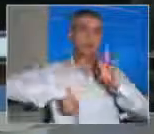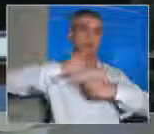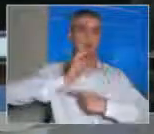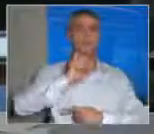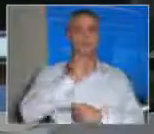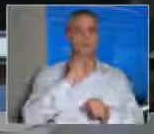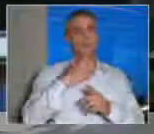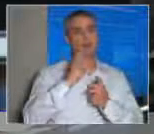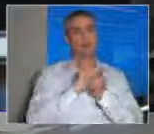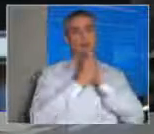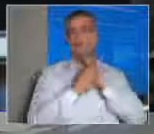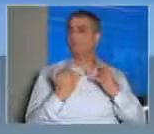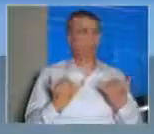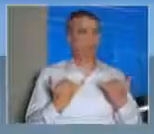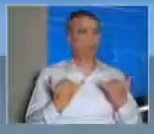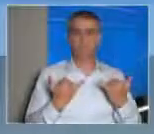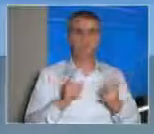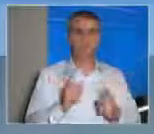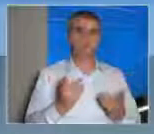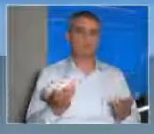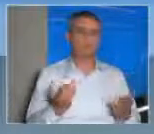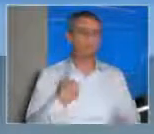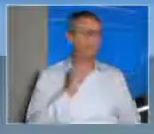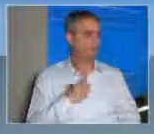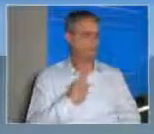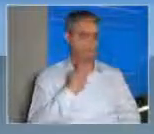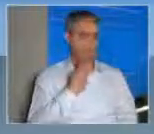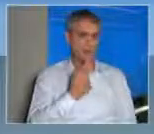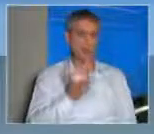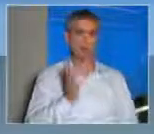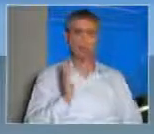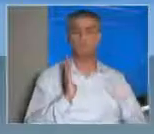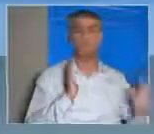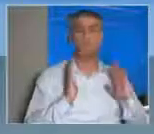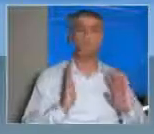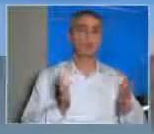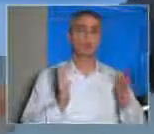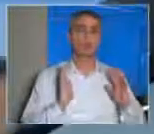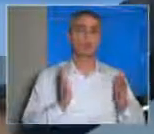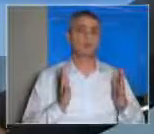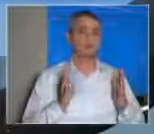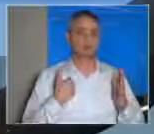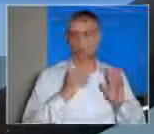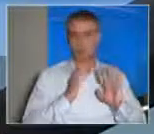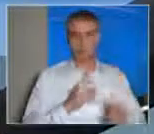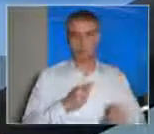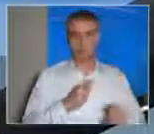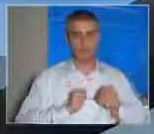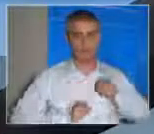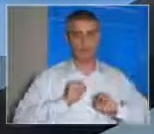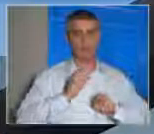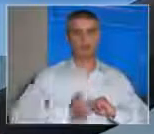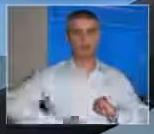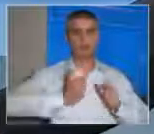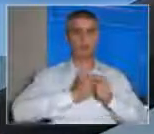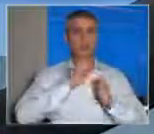כן, להוות אלטרנטיבה. כרגע הוא לא היווה, וזה... אני חייב להגיד לכם שמאוד מאוד לא אהבתי את ההתנהלות של